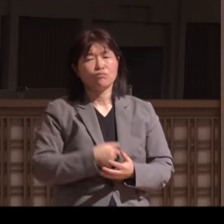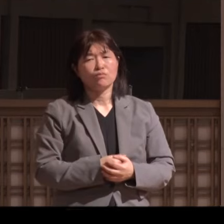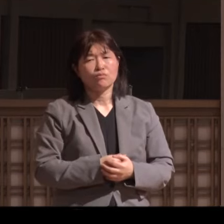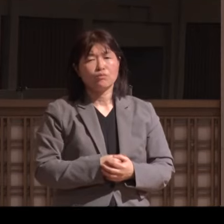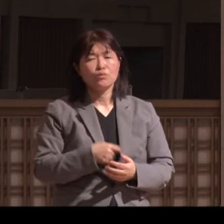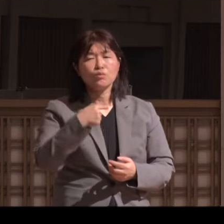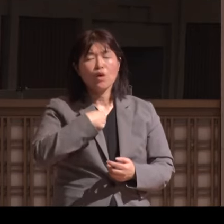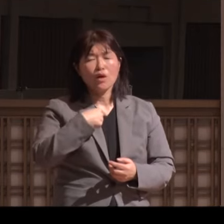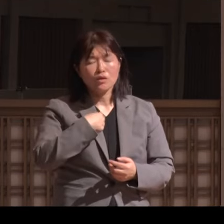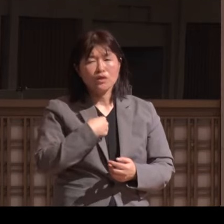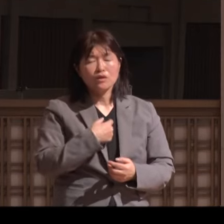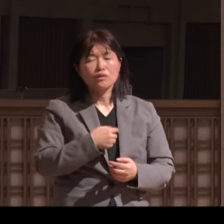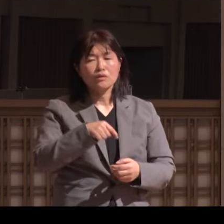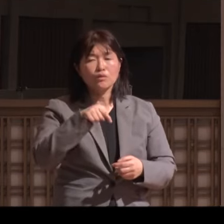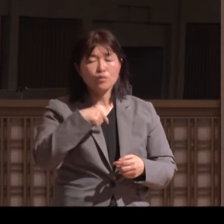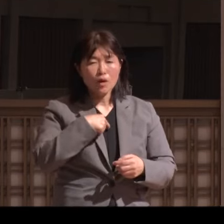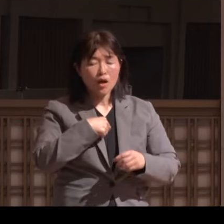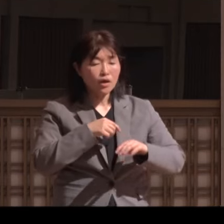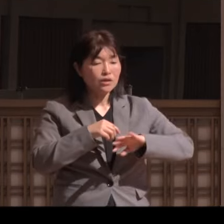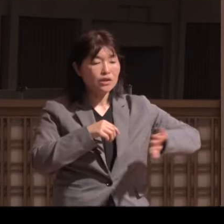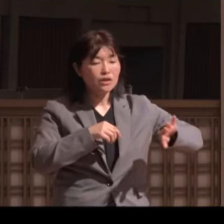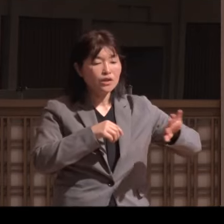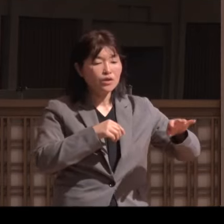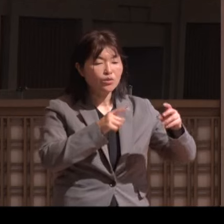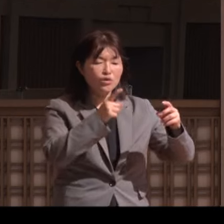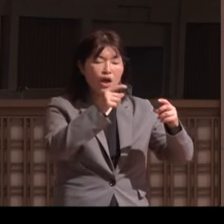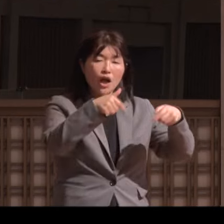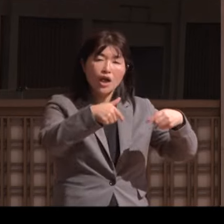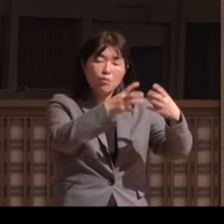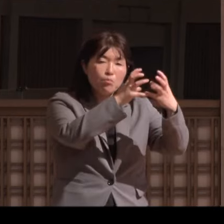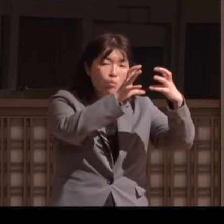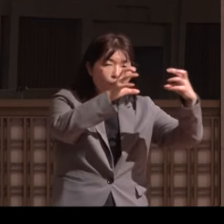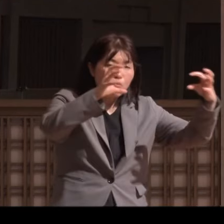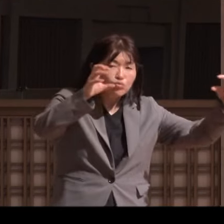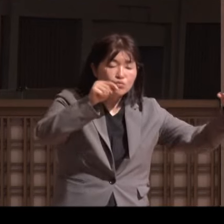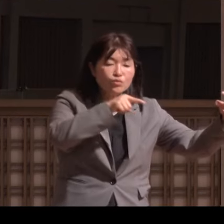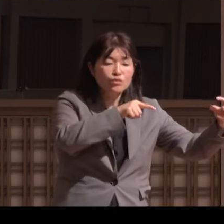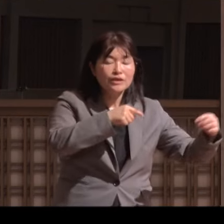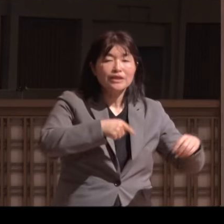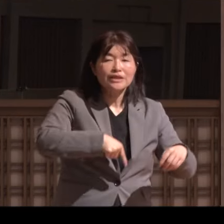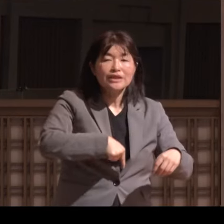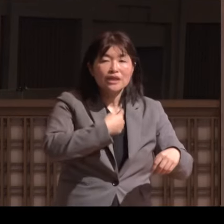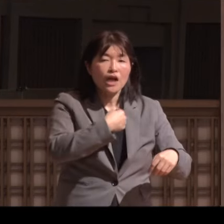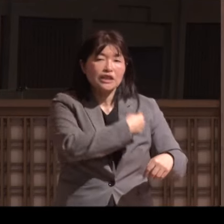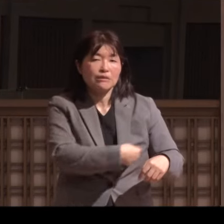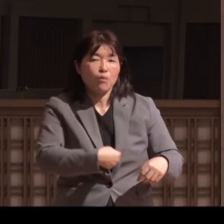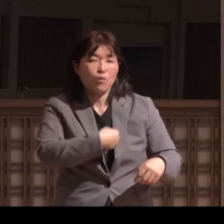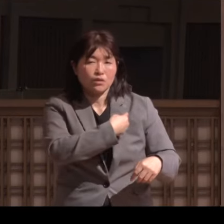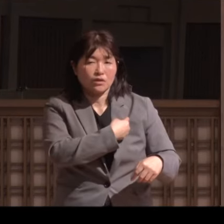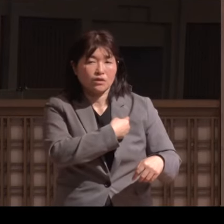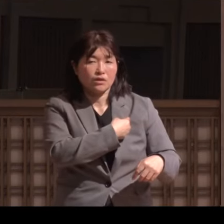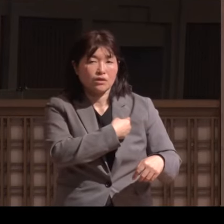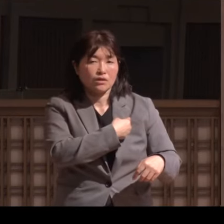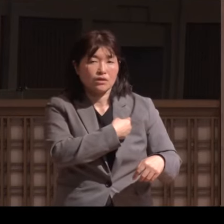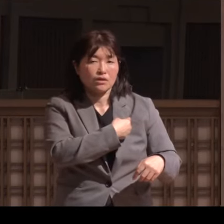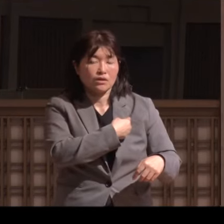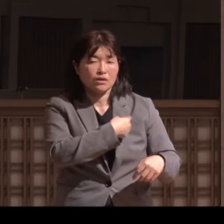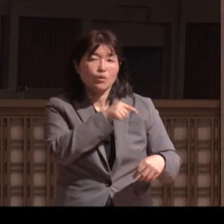僕が気になってるのはですねこの左側に雲みたいにモクモクモクってあってですね自発的な思いってありますよ